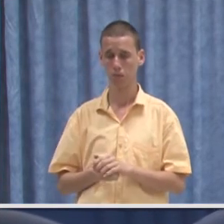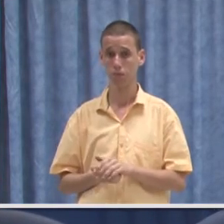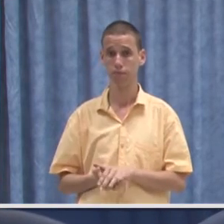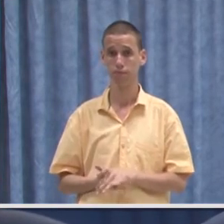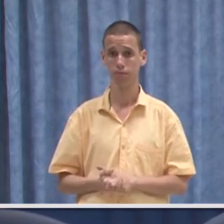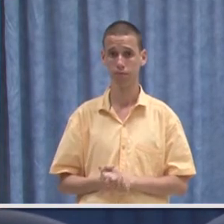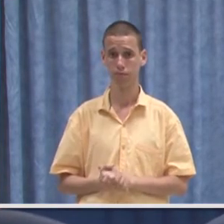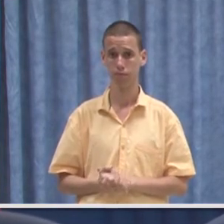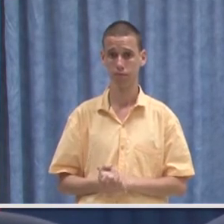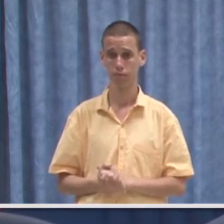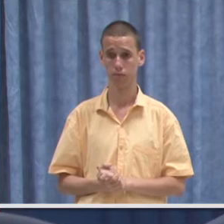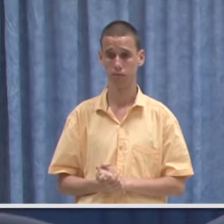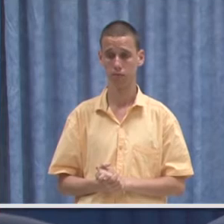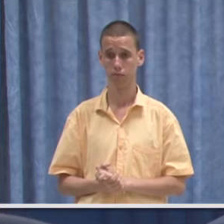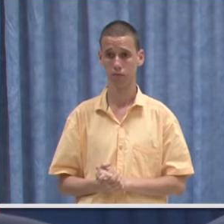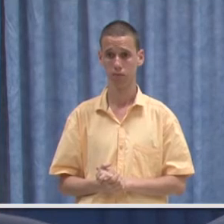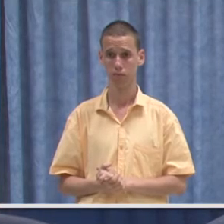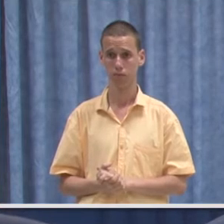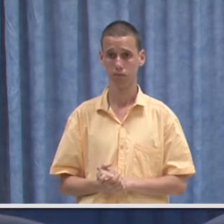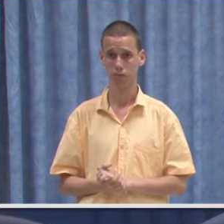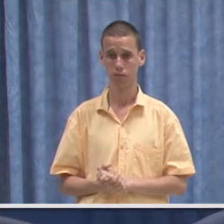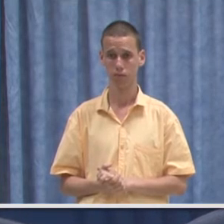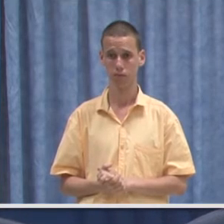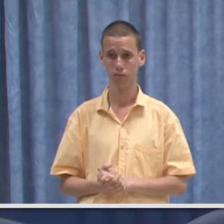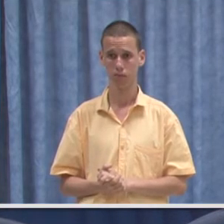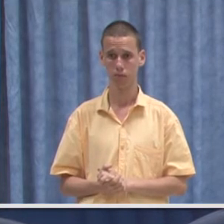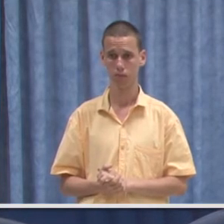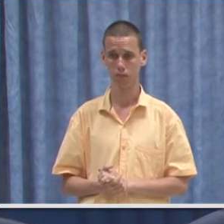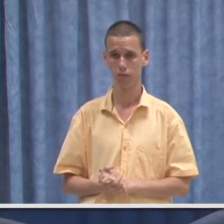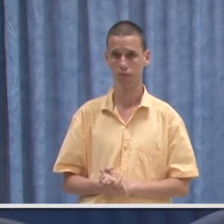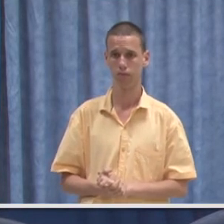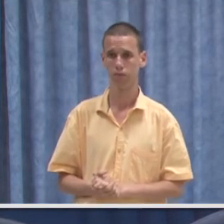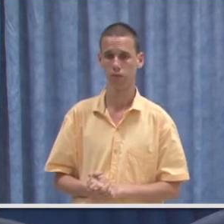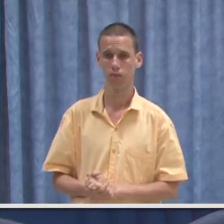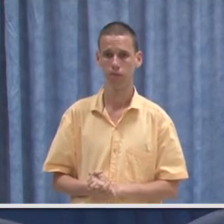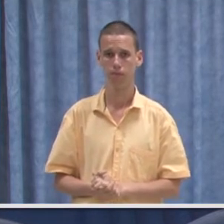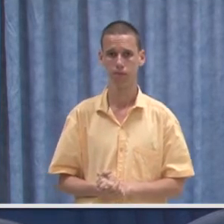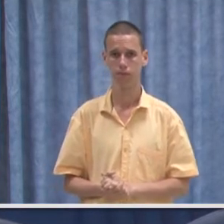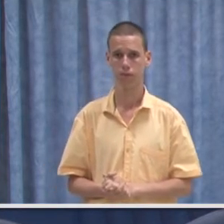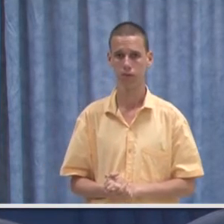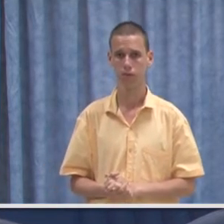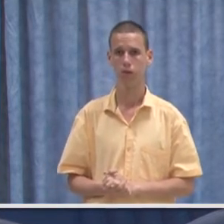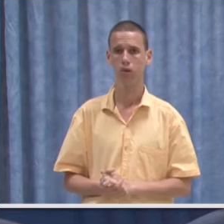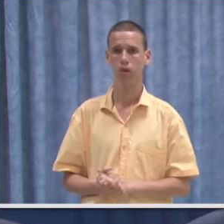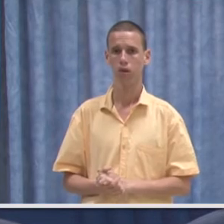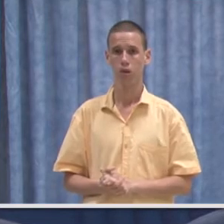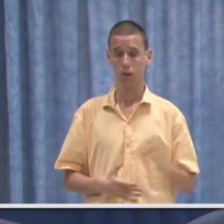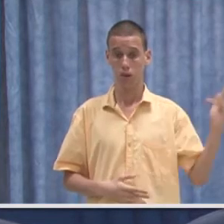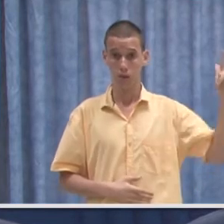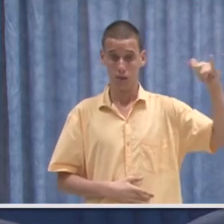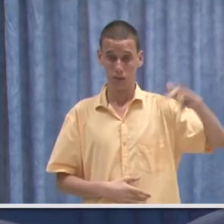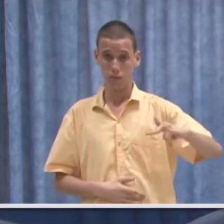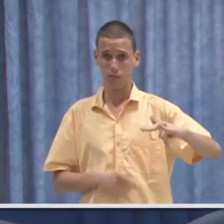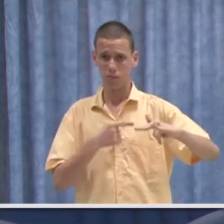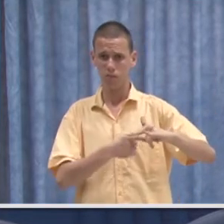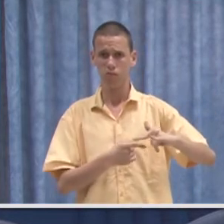Docteur Louange, moi je suis content de retourner. L'eau ça issue ça 5 dimanche qui nous vient l'eau ça fly, ok? Moi